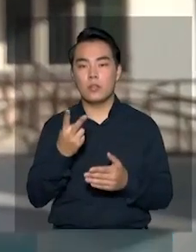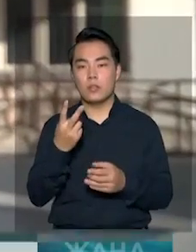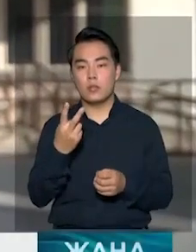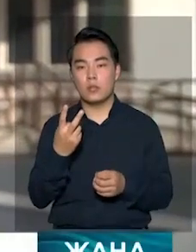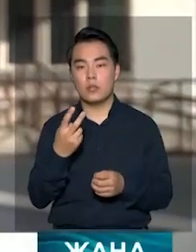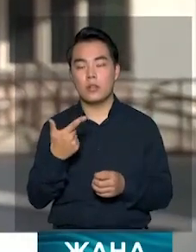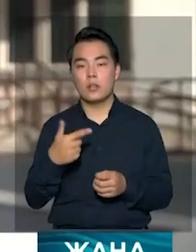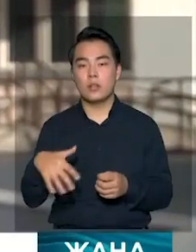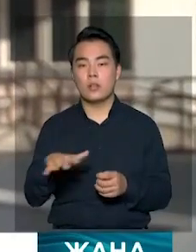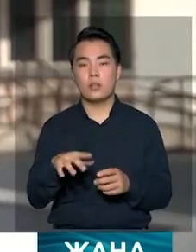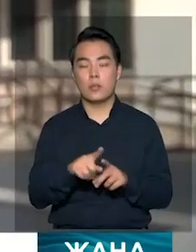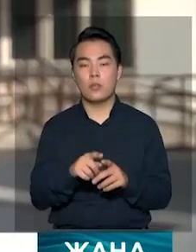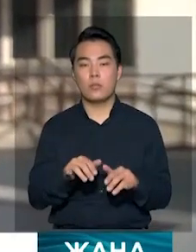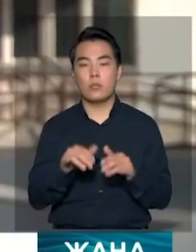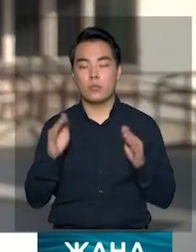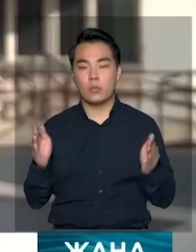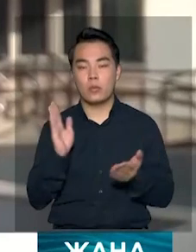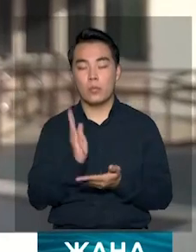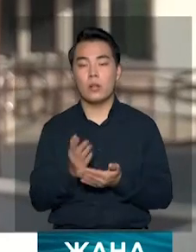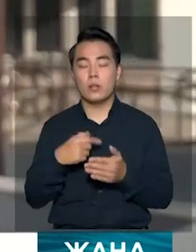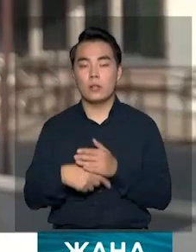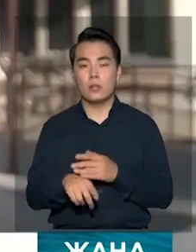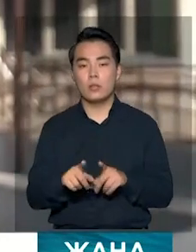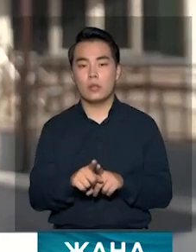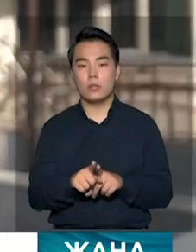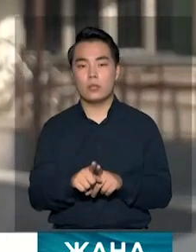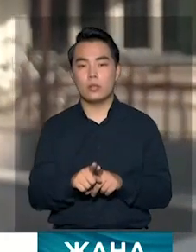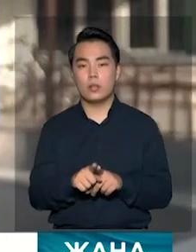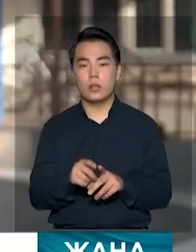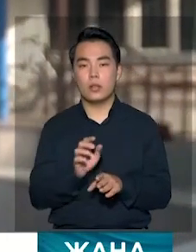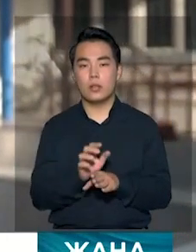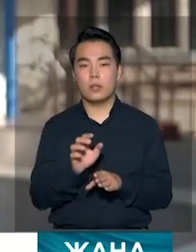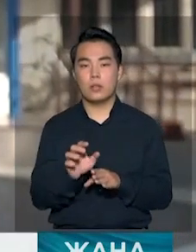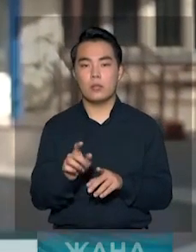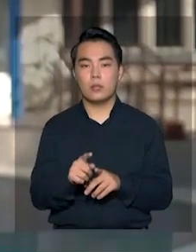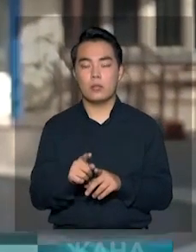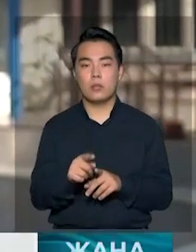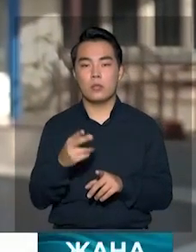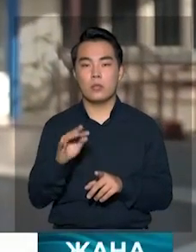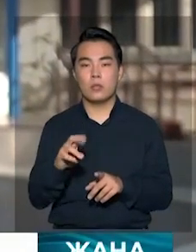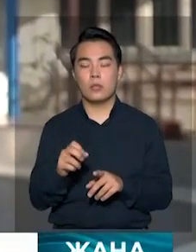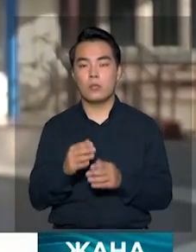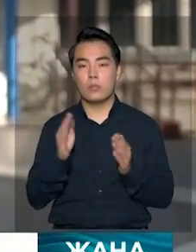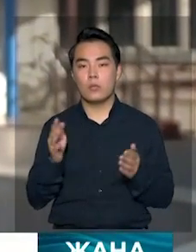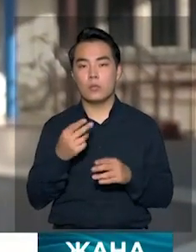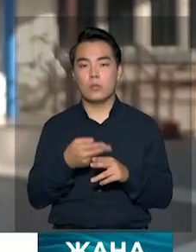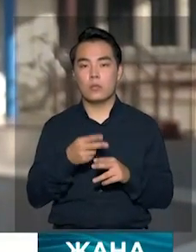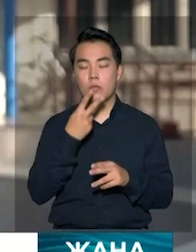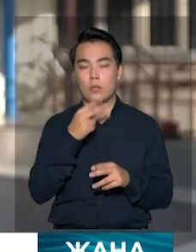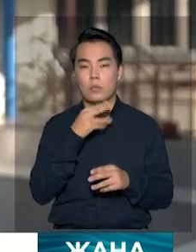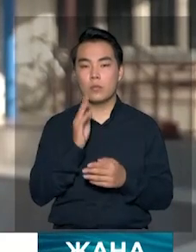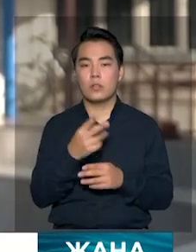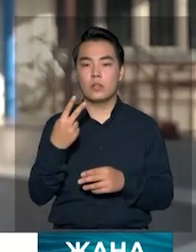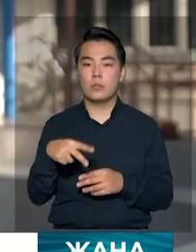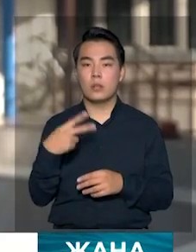200 гектарға артты. Бүгін бұл алқаптан 290 мың тоннаға жуық картоп жиналып, былтырғы жылмен салыстырғанда